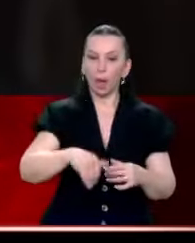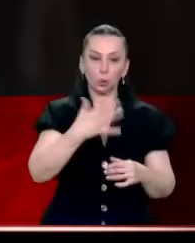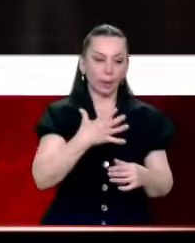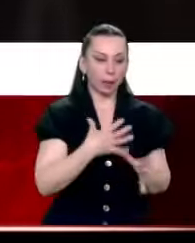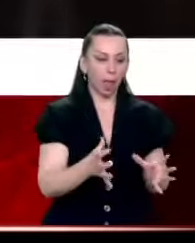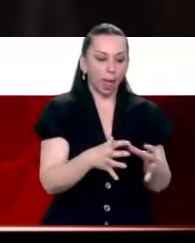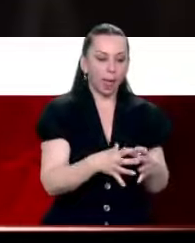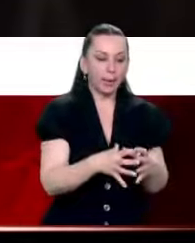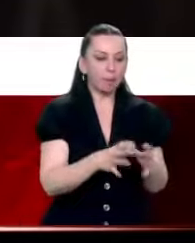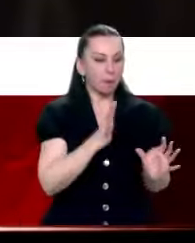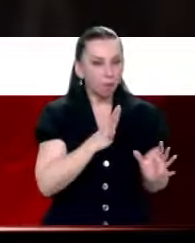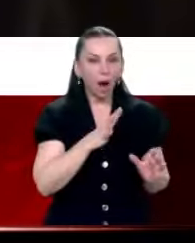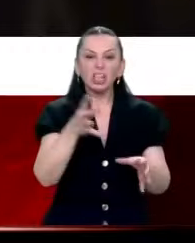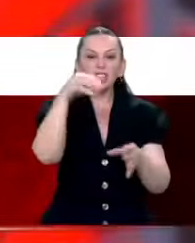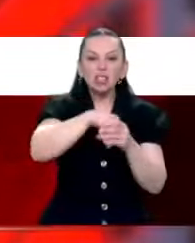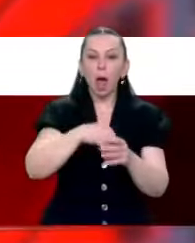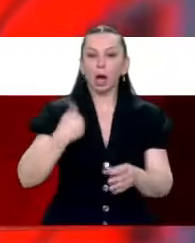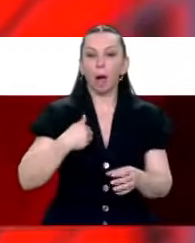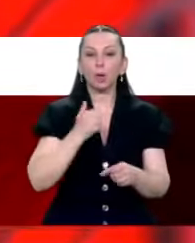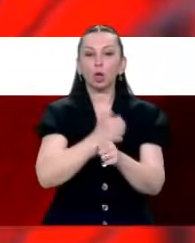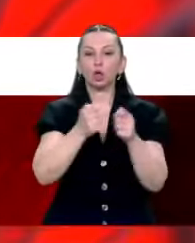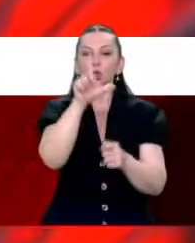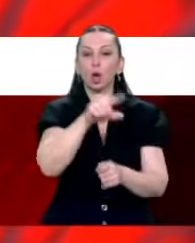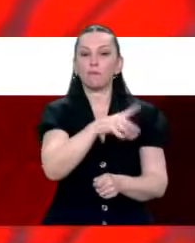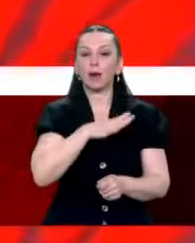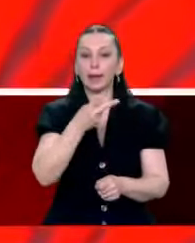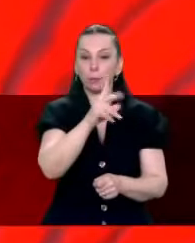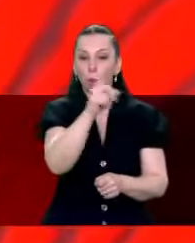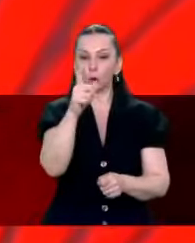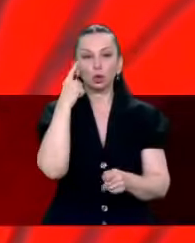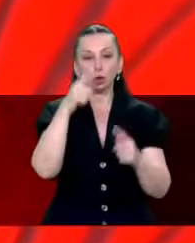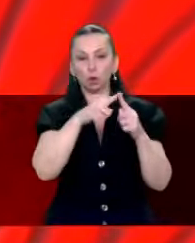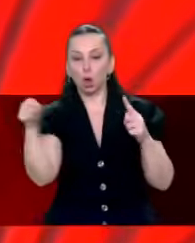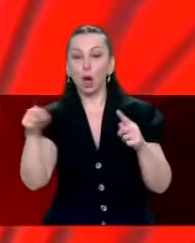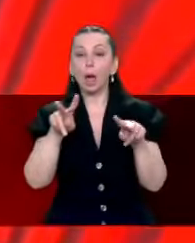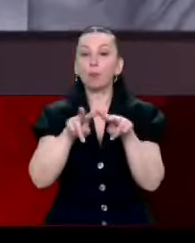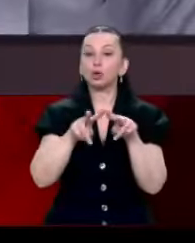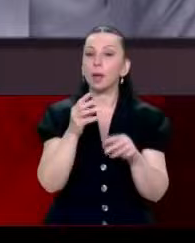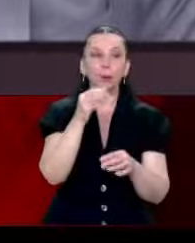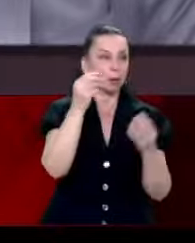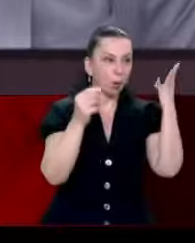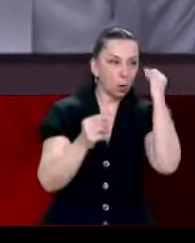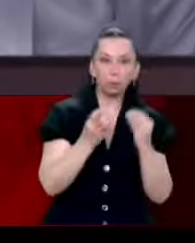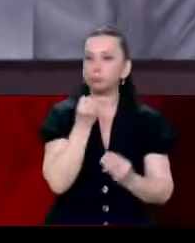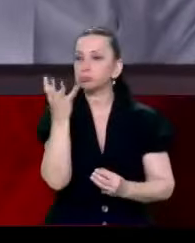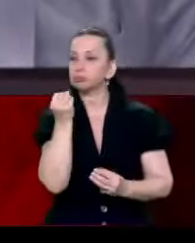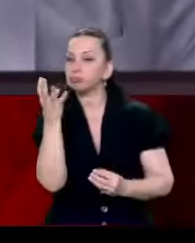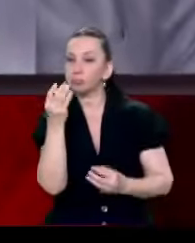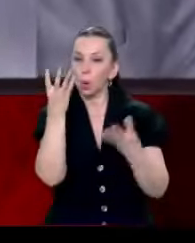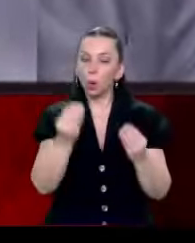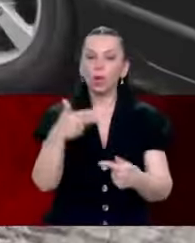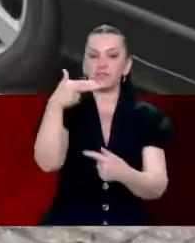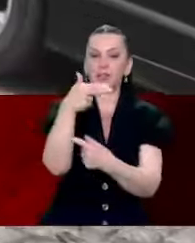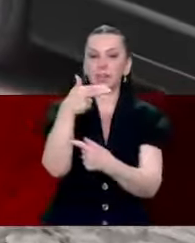aralarında kamu görevlileri de vardı 2019 yılından beri mossad'a bilgi sızdırıyordu ortadoğulu şahıs ve şirketler